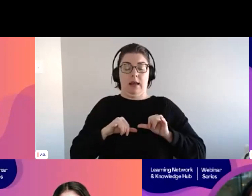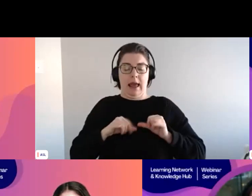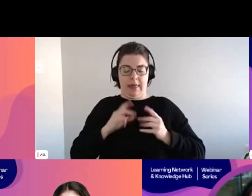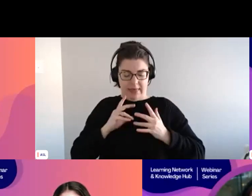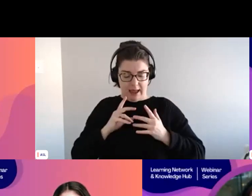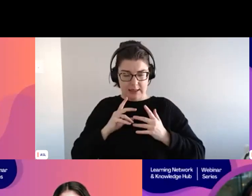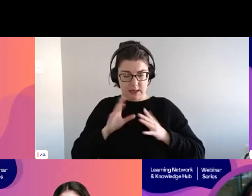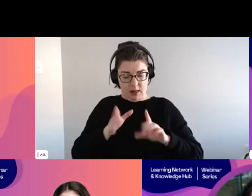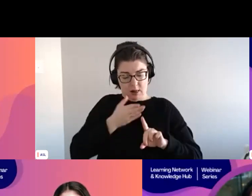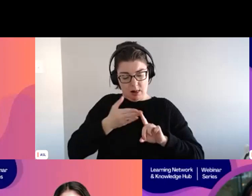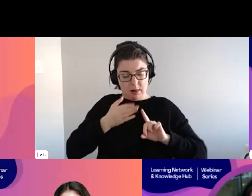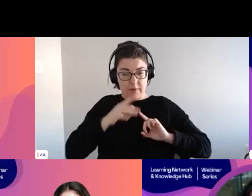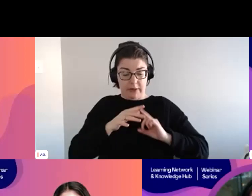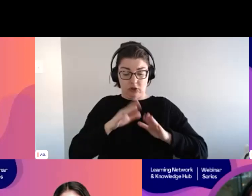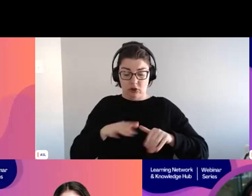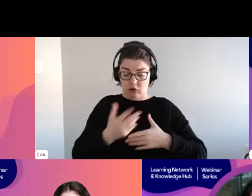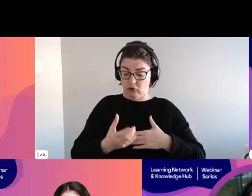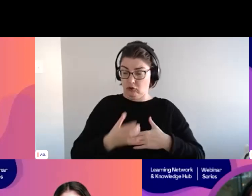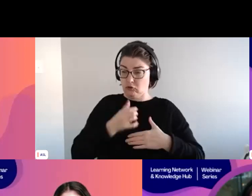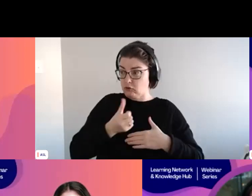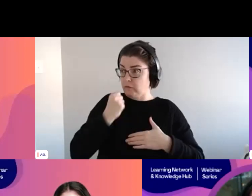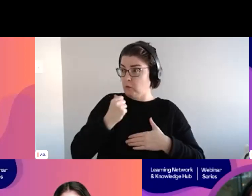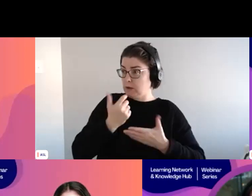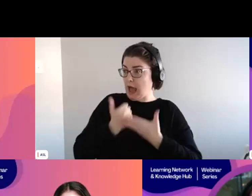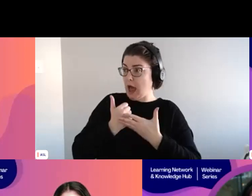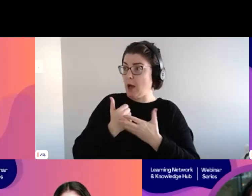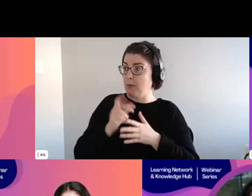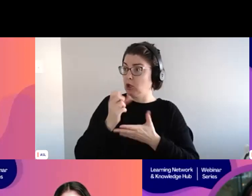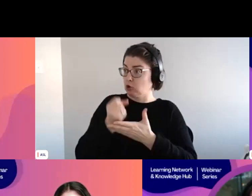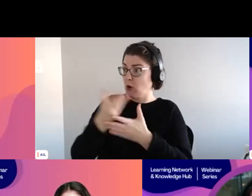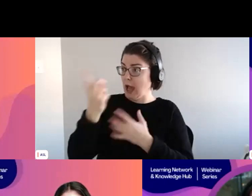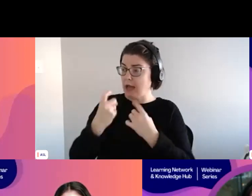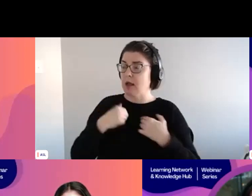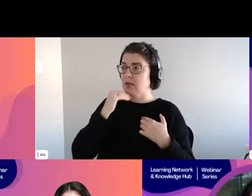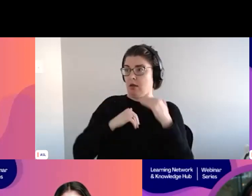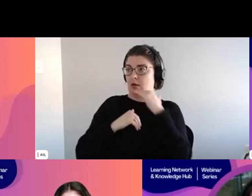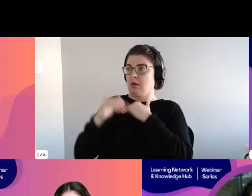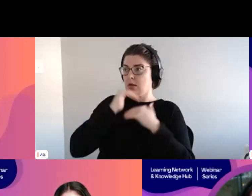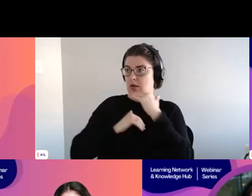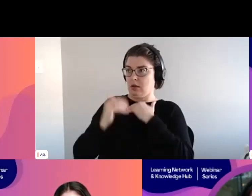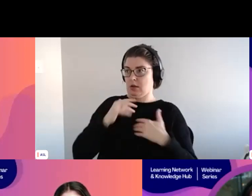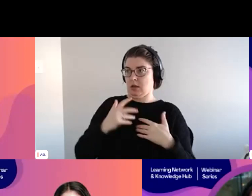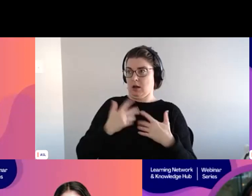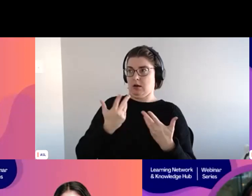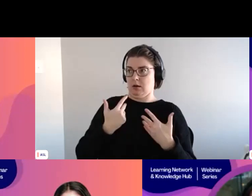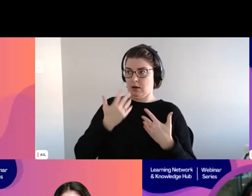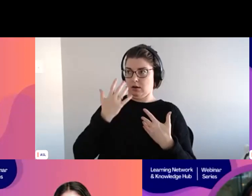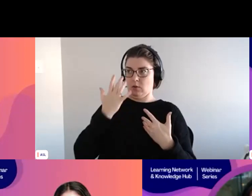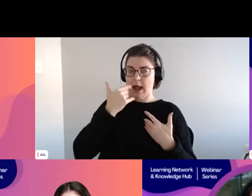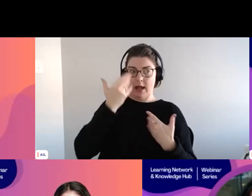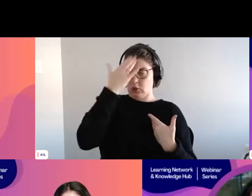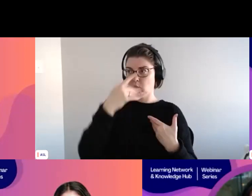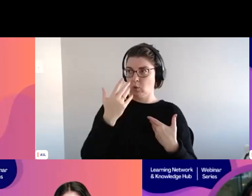cette manipulation peut être tellement nuancée que les enfants peuvent refuser l'aide